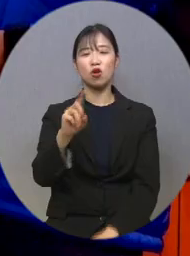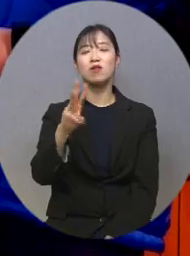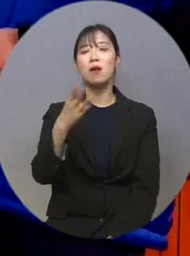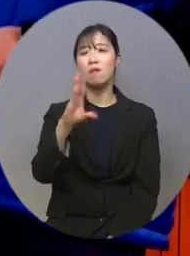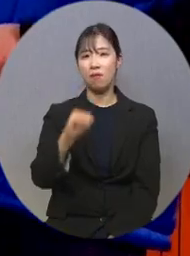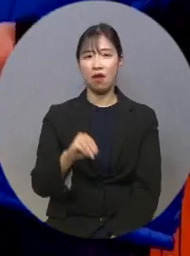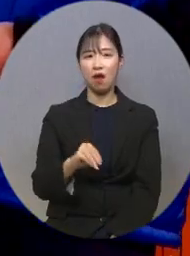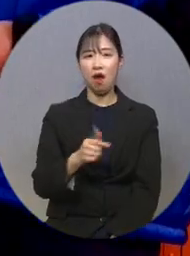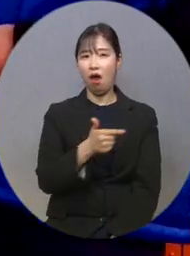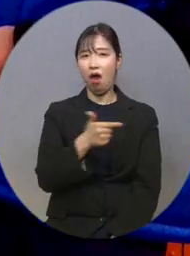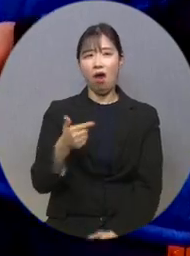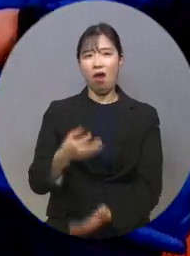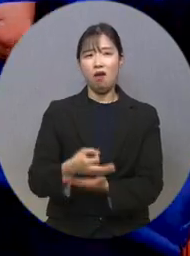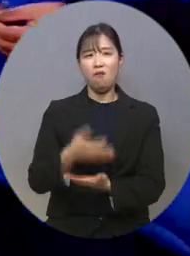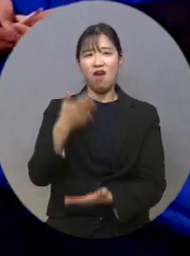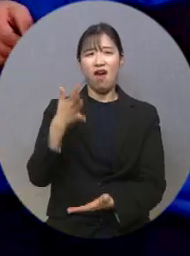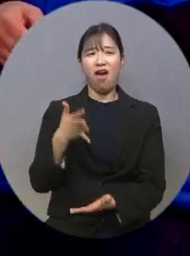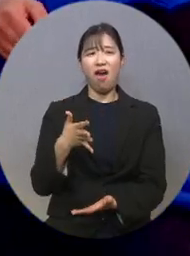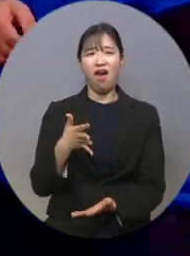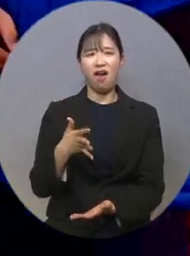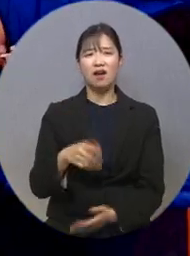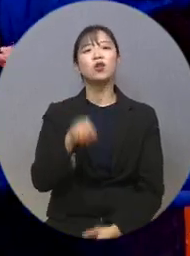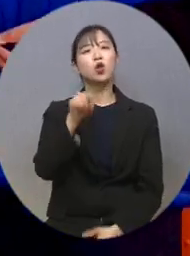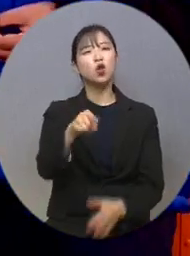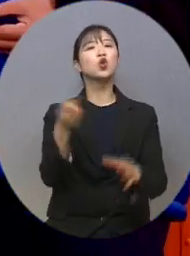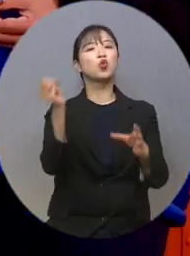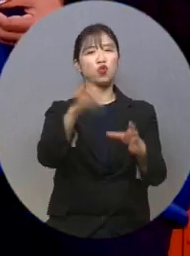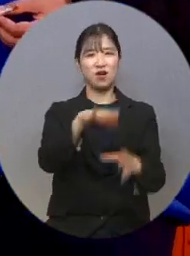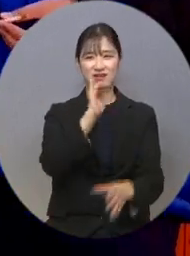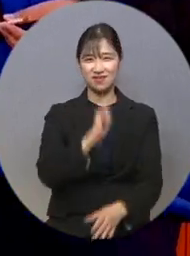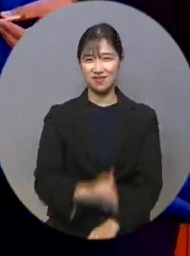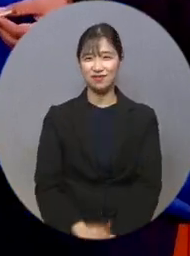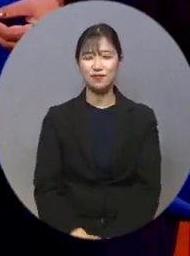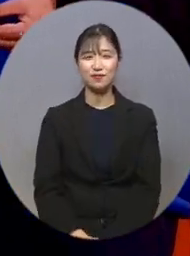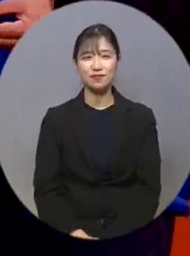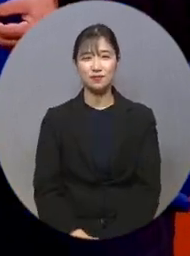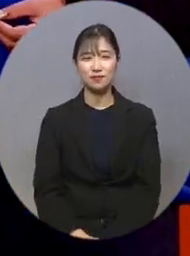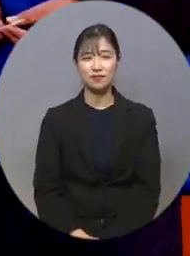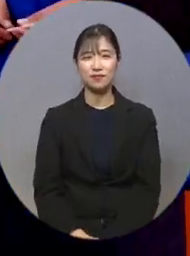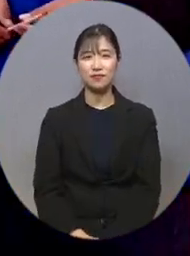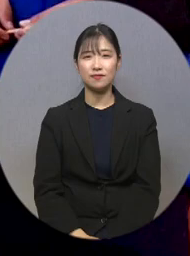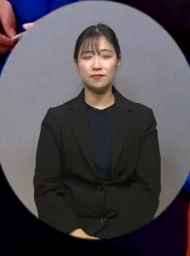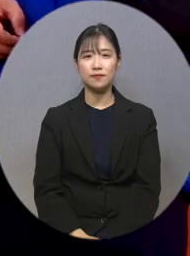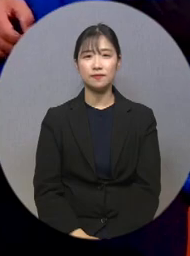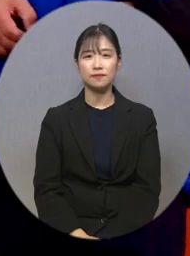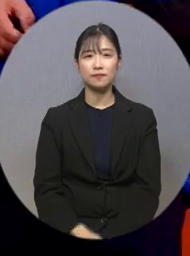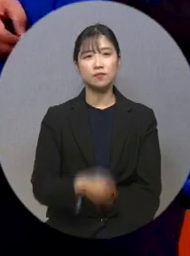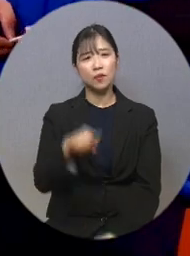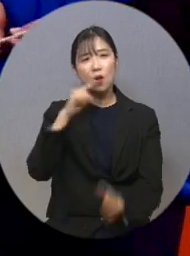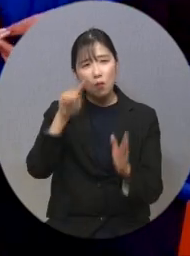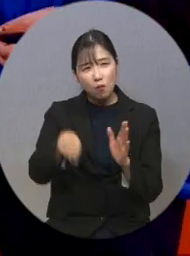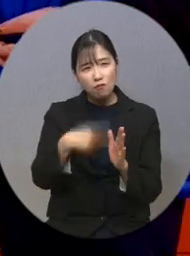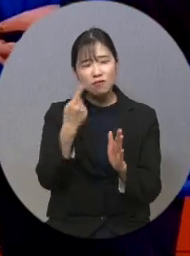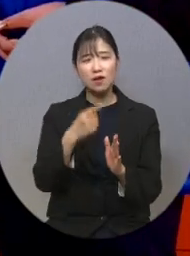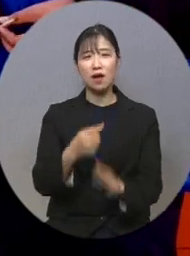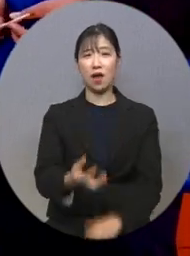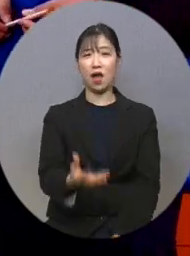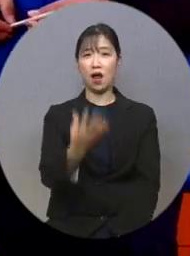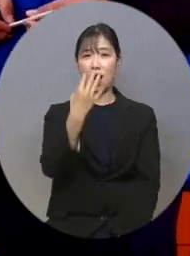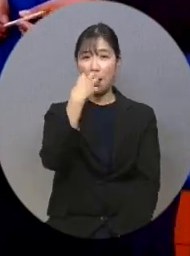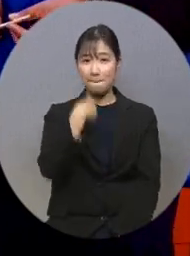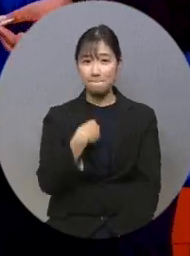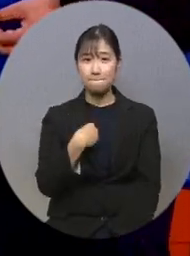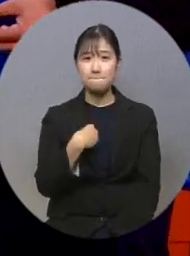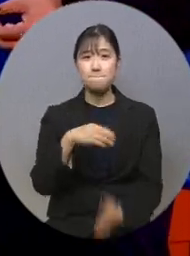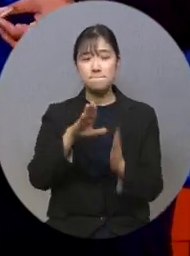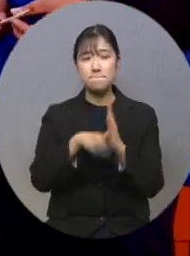원이야. 너무 비싸. 그러면 안 돼. 그 한우가 여기 들어간 겨. 야. 야. 야. 아니 고추장이요. 진짜 입에 딱 들어갔을